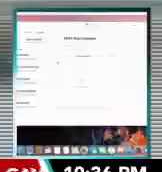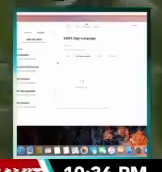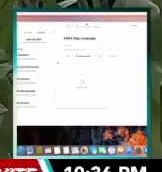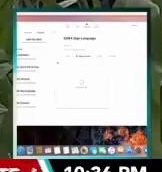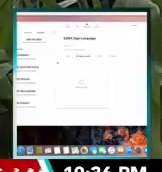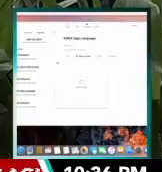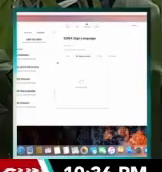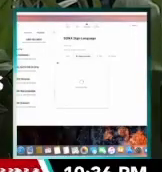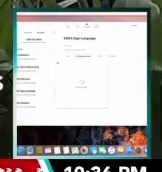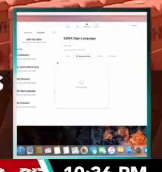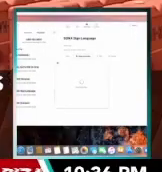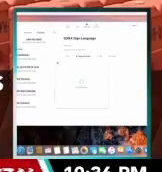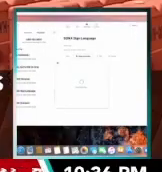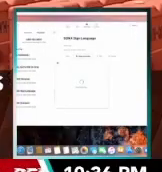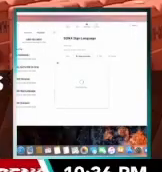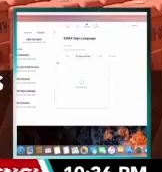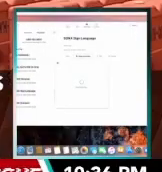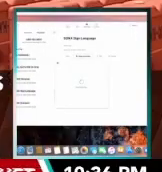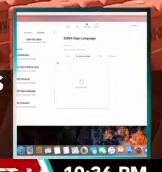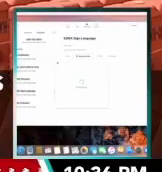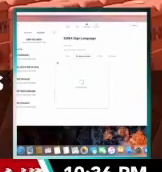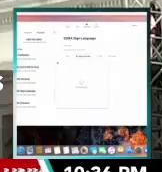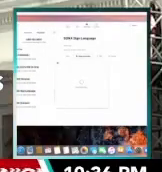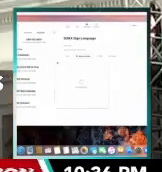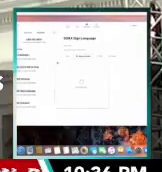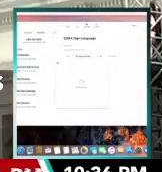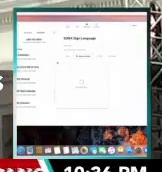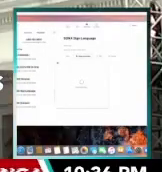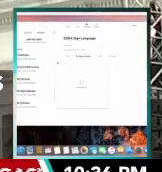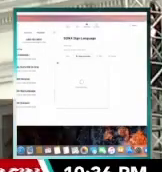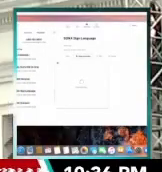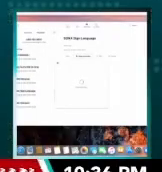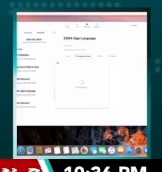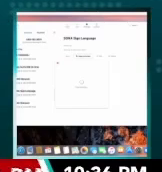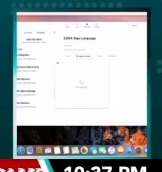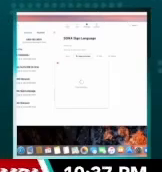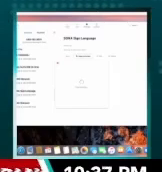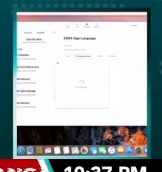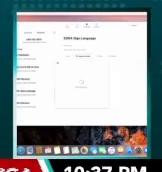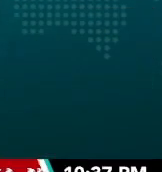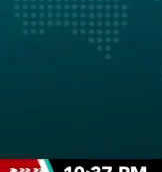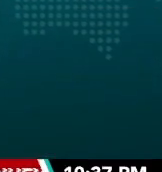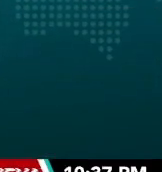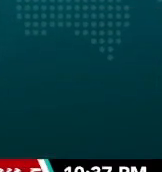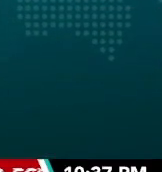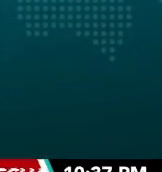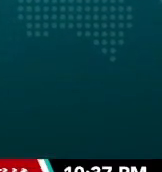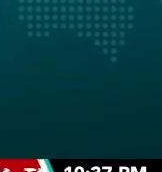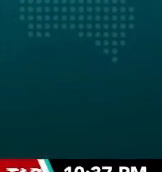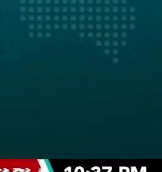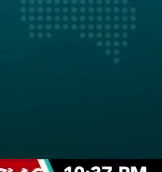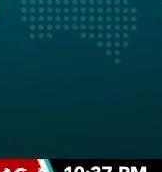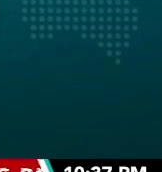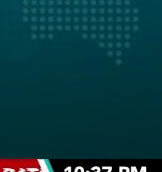dadalo. Doble raw ang ginagawa nilang pag-iingat bagaman wala silang namomonitor na banta sa seguridad. Dapat hindi po tayo mangampante,